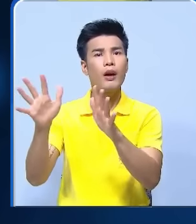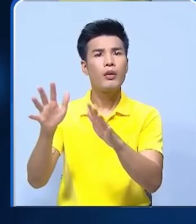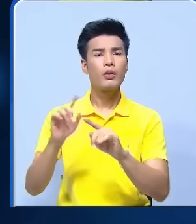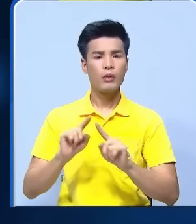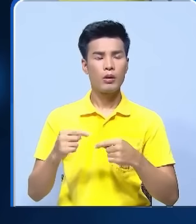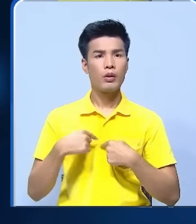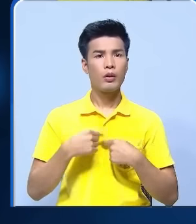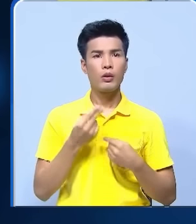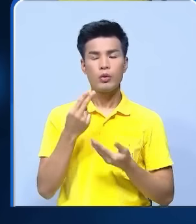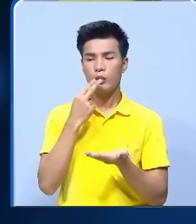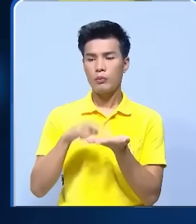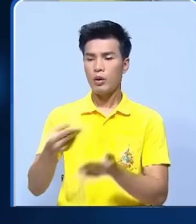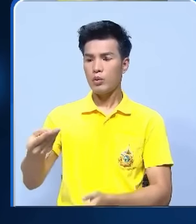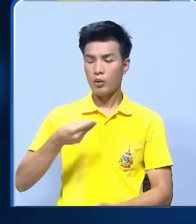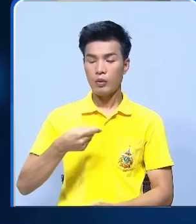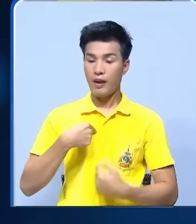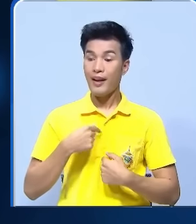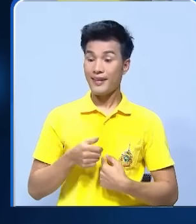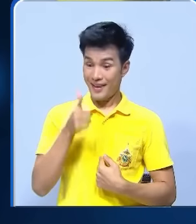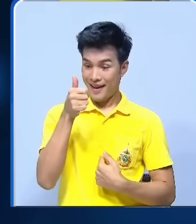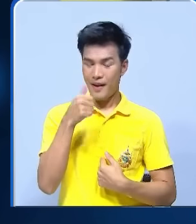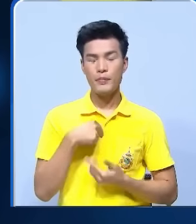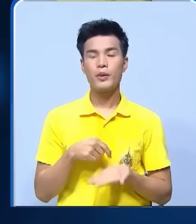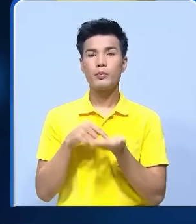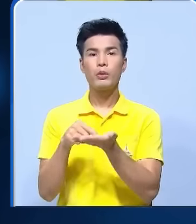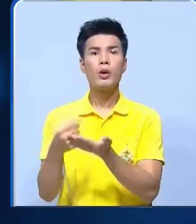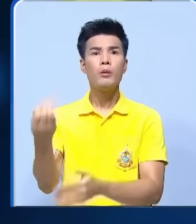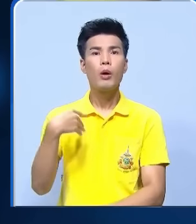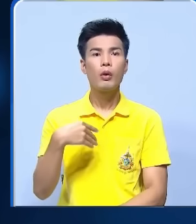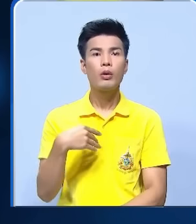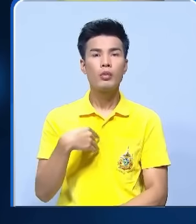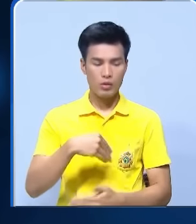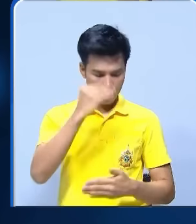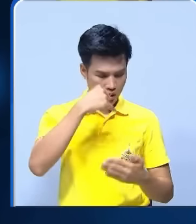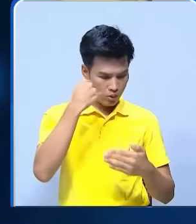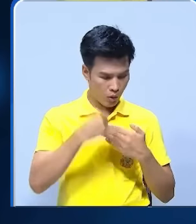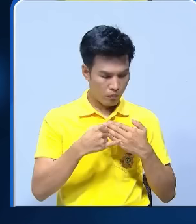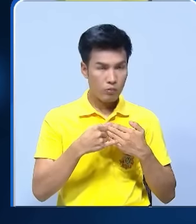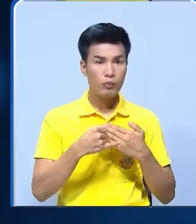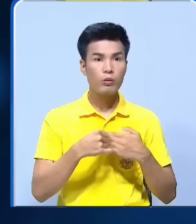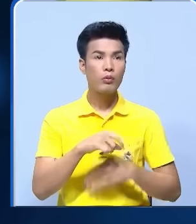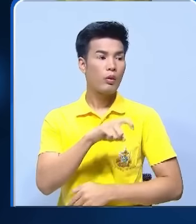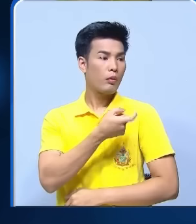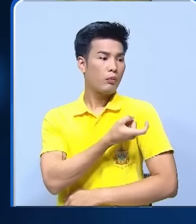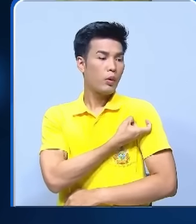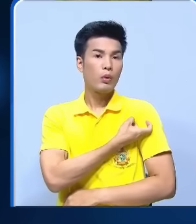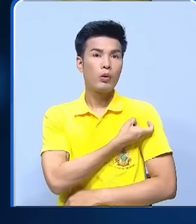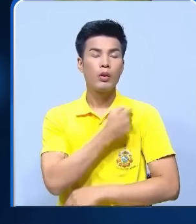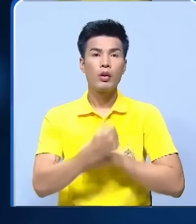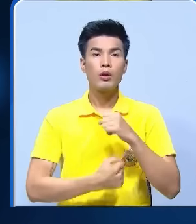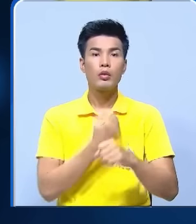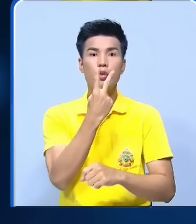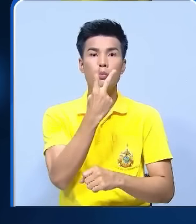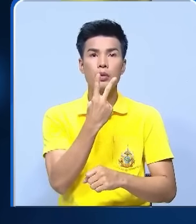ส่งจดหมายมาถึงบ้านว่าให้ไปรายงานตัวแล้วอะแล้วบอกว่ายังไงต้องจบการศึกษาระดับอนุปริญญาตรีหลักสูตร2ปี